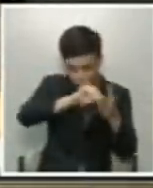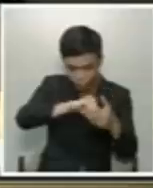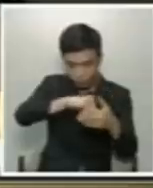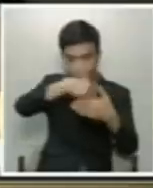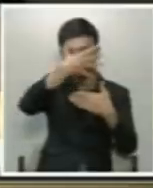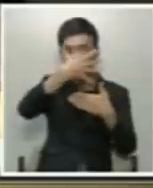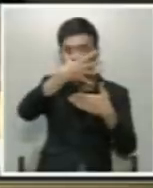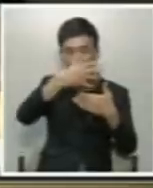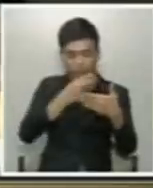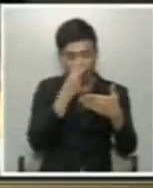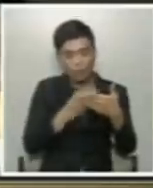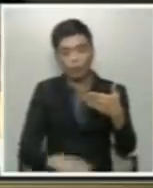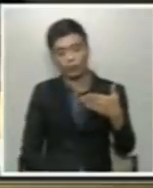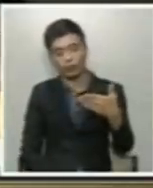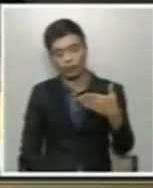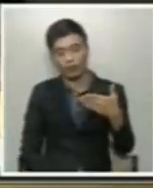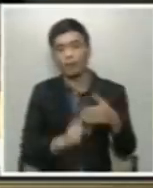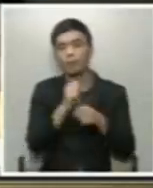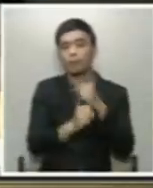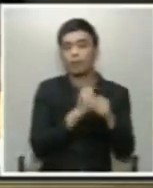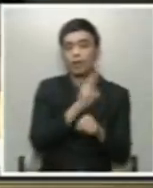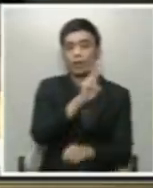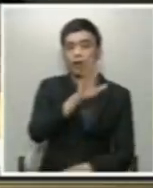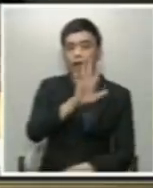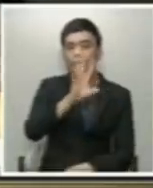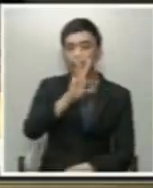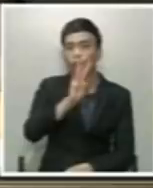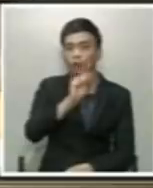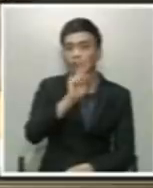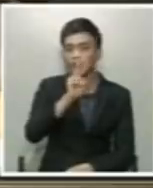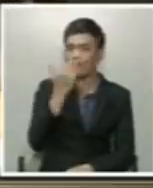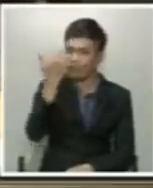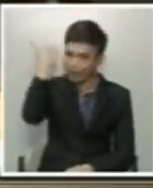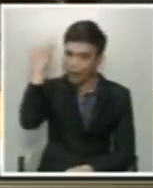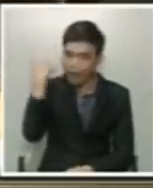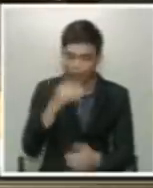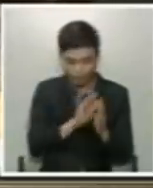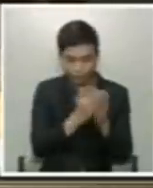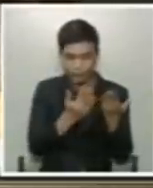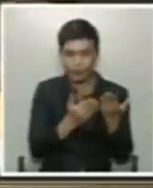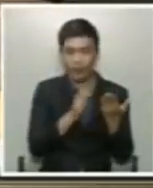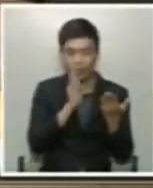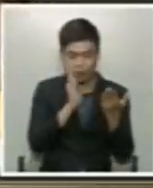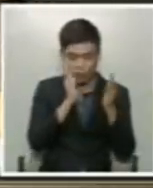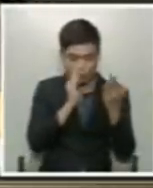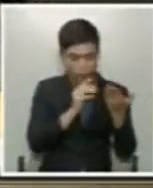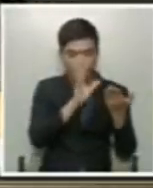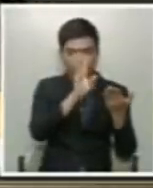การผลิตในเดือนกันยายนพุทธศักราช2562ที่เพิ่งผ่านมาเนี่ยนะอยู่ที่